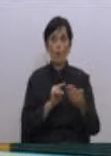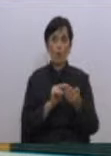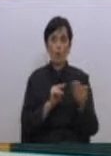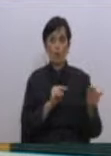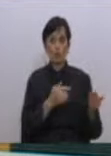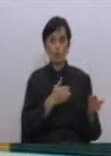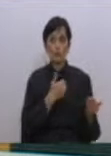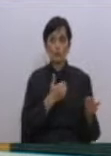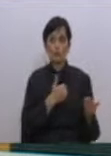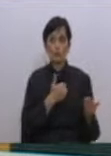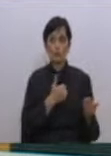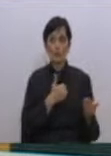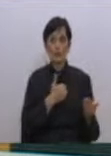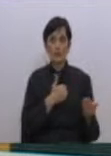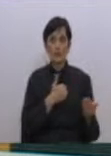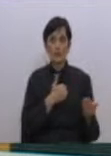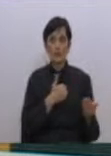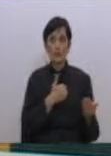camuslis suruelebi.